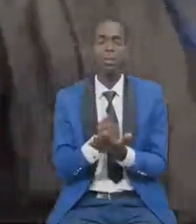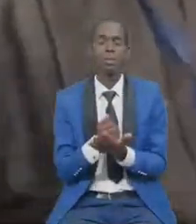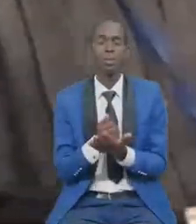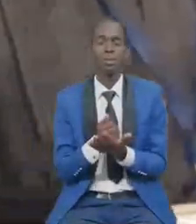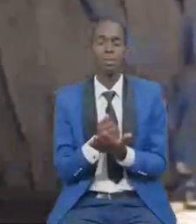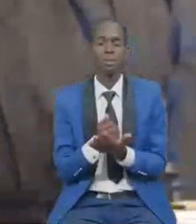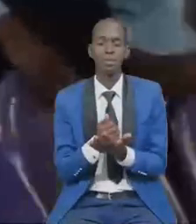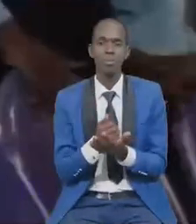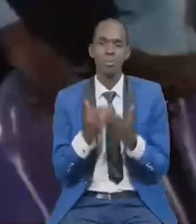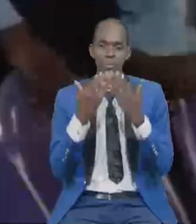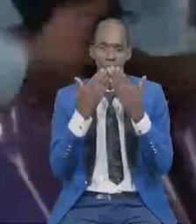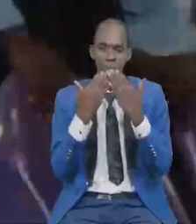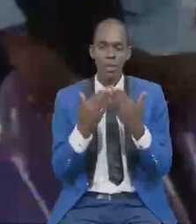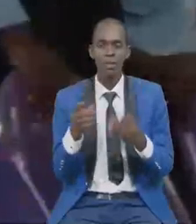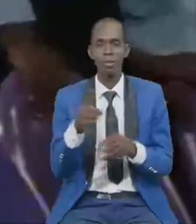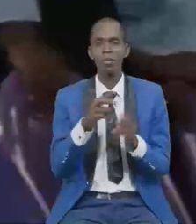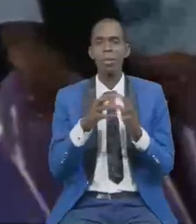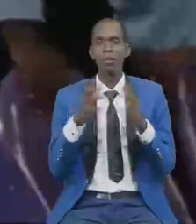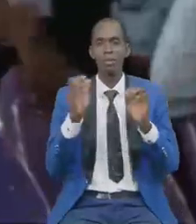Merci beaucoup. Vous pouvez vous asseoir.